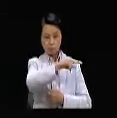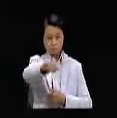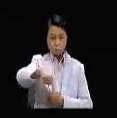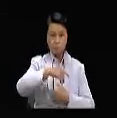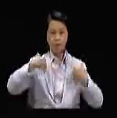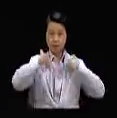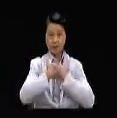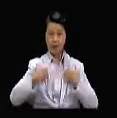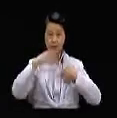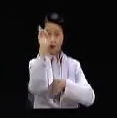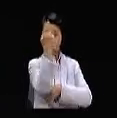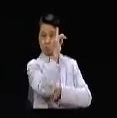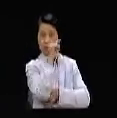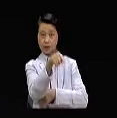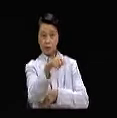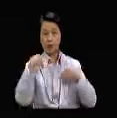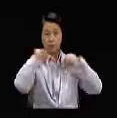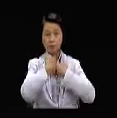menjadi satu